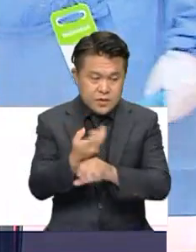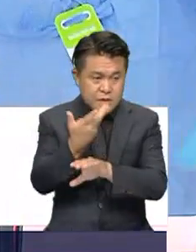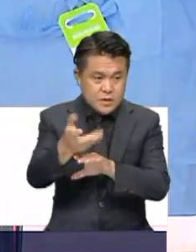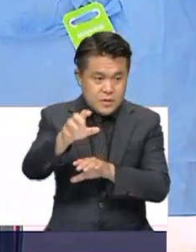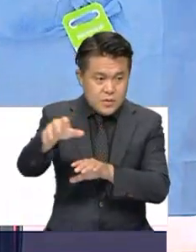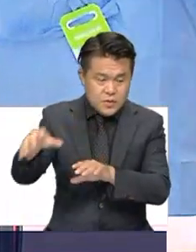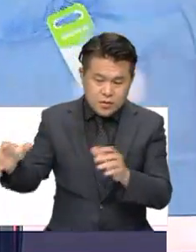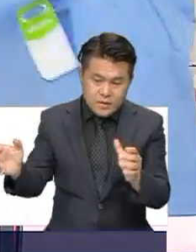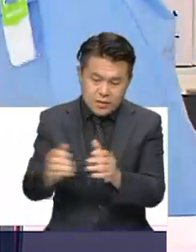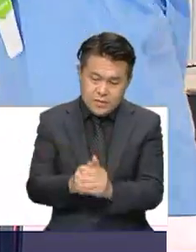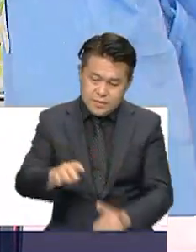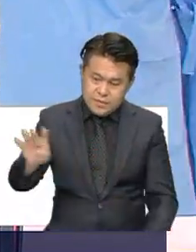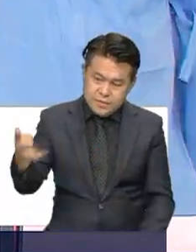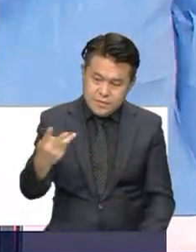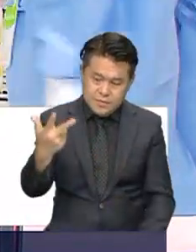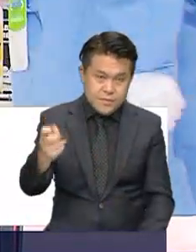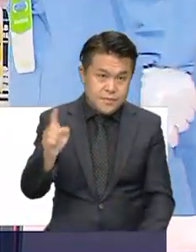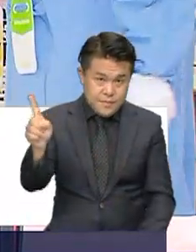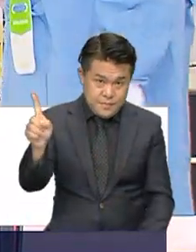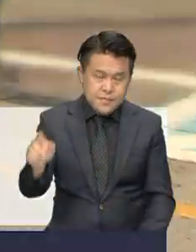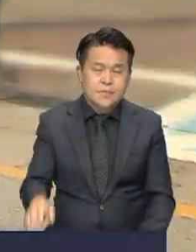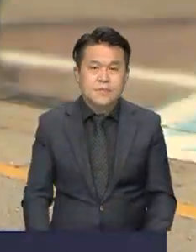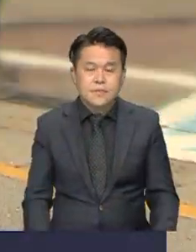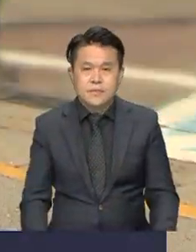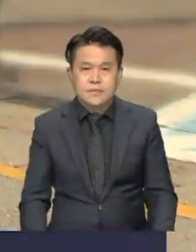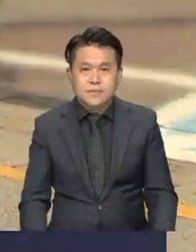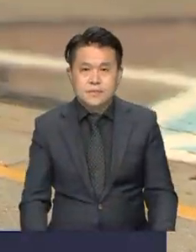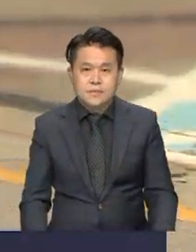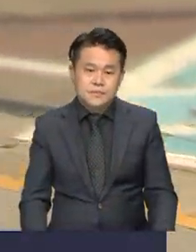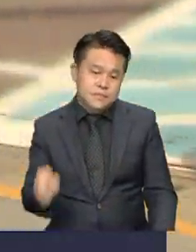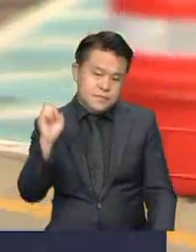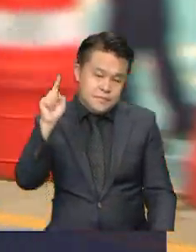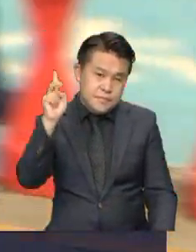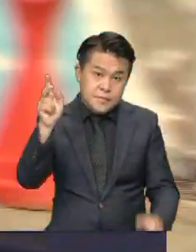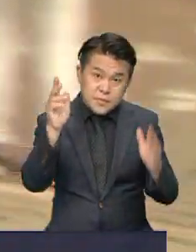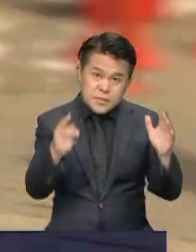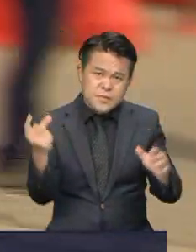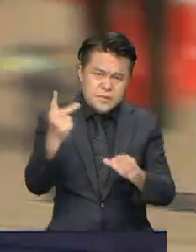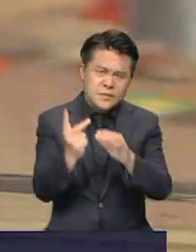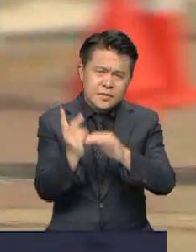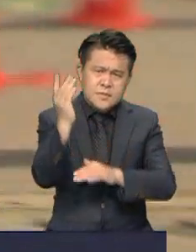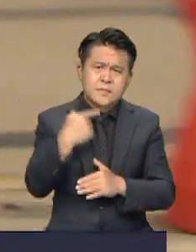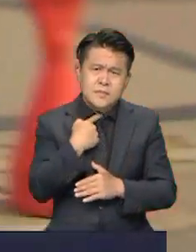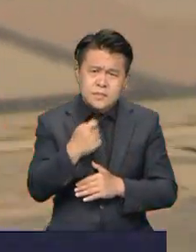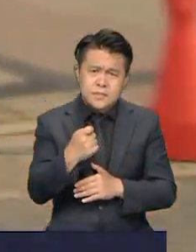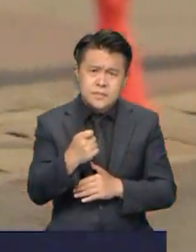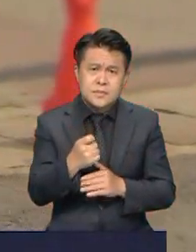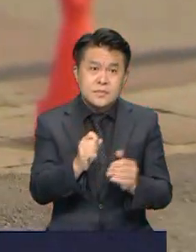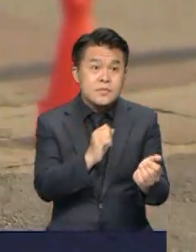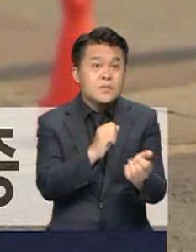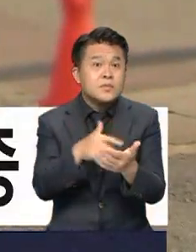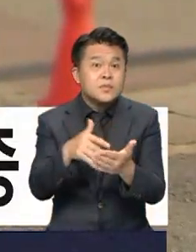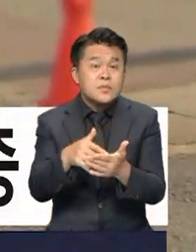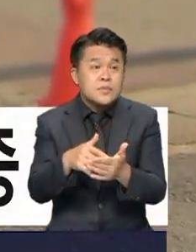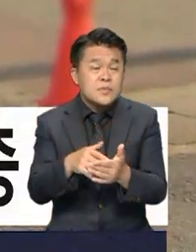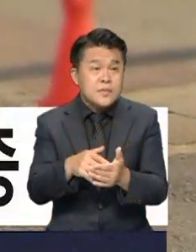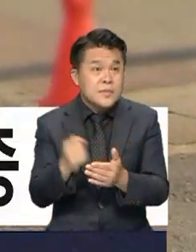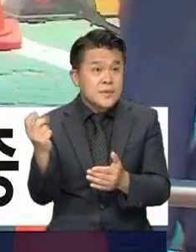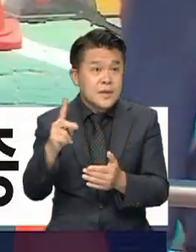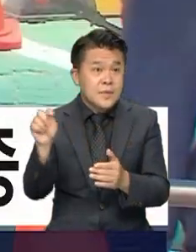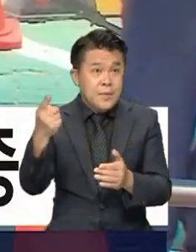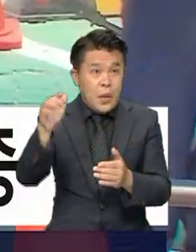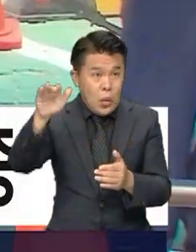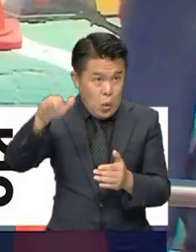비수도권에서도 471명이 추가 감염됐습니다. 이틀 동안 2,000명을 넘었던 신규 확진자 수는 하루 만에 100명 이상